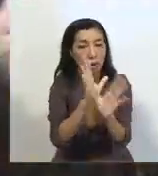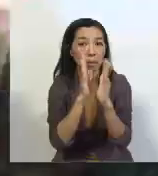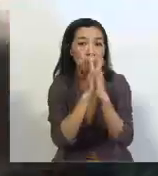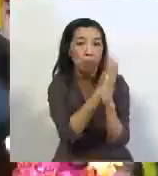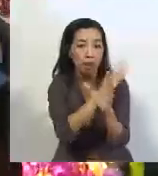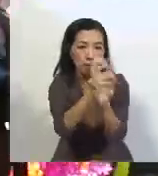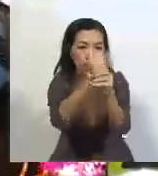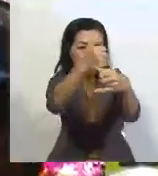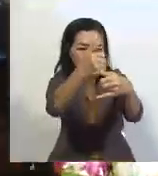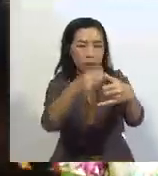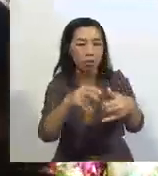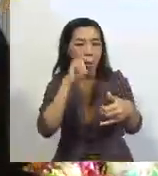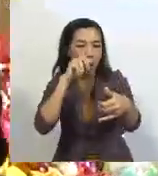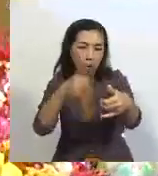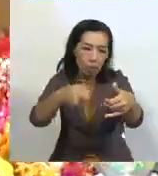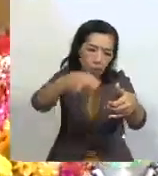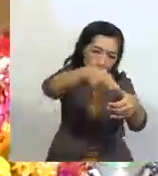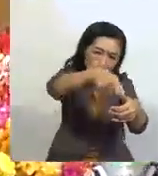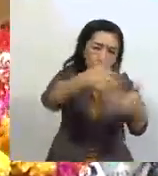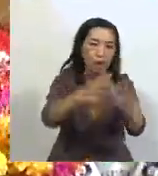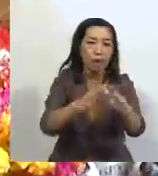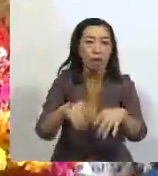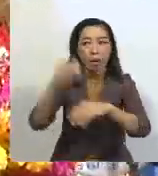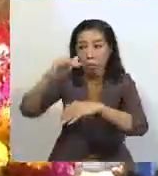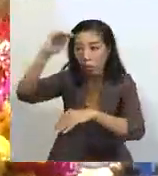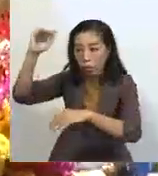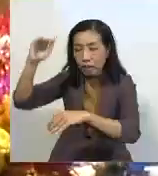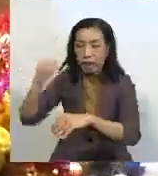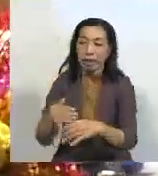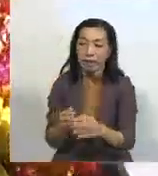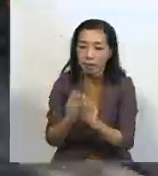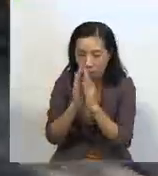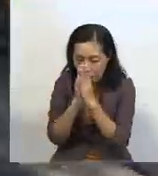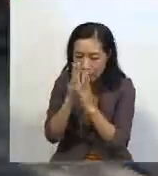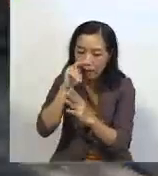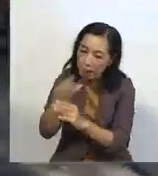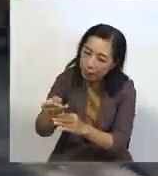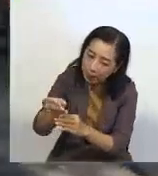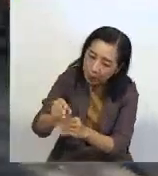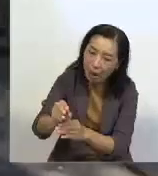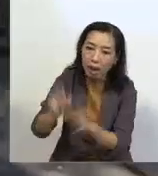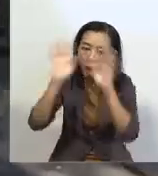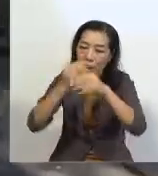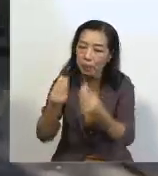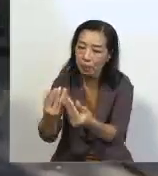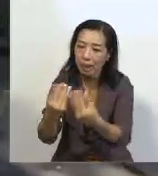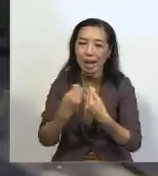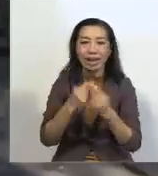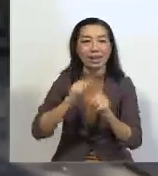ใหญ่ถือเป็นการแสดงความกตัญญูต่อผู้มีพระคุณสร้างมิตรภาพเชื่อมความสัมพันธ์มีมิตรไมตรีต่อกันครับ